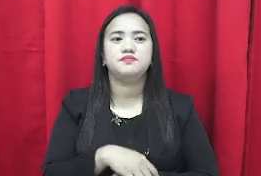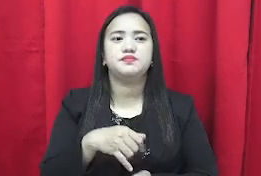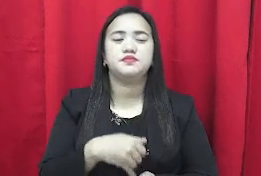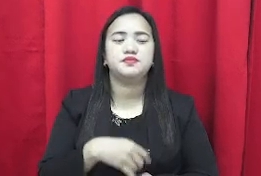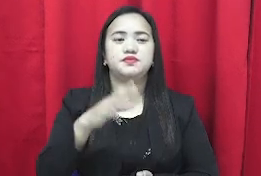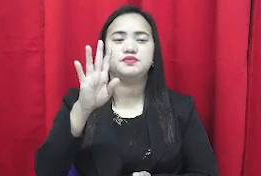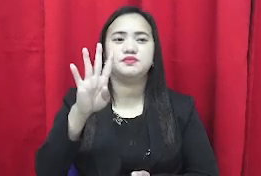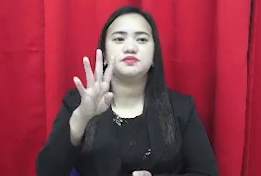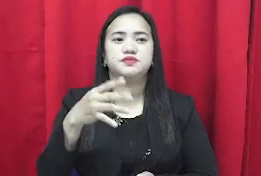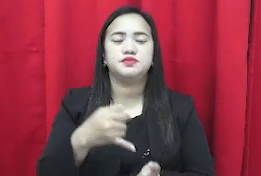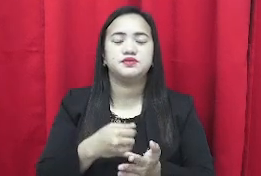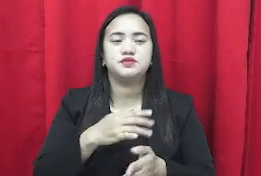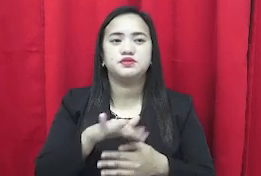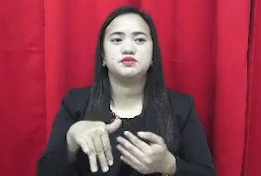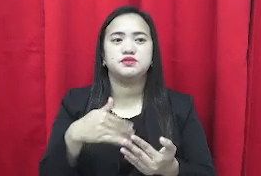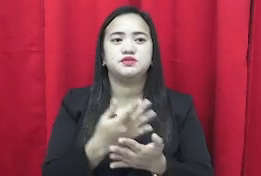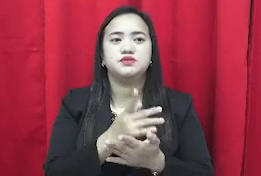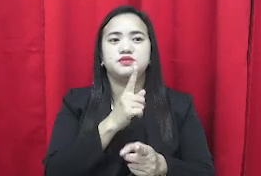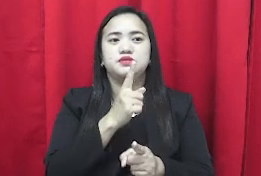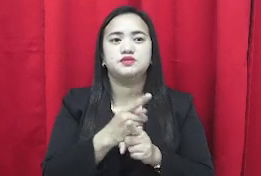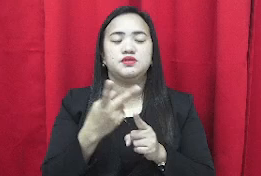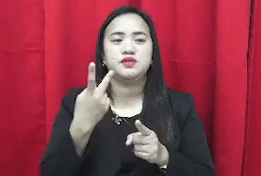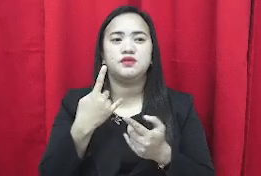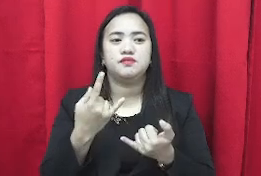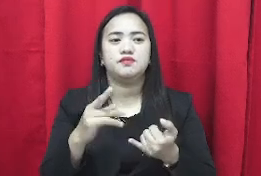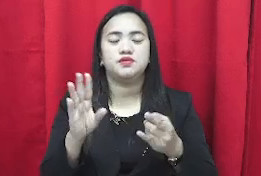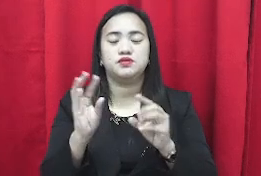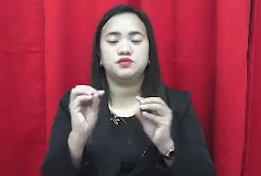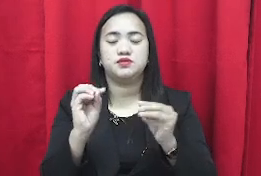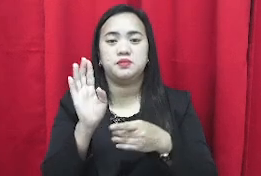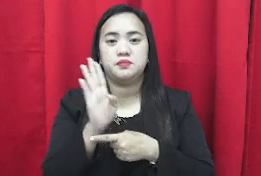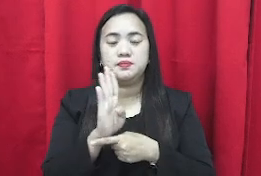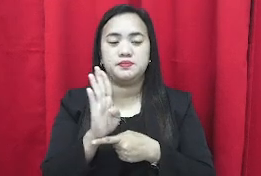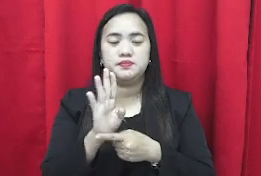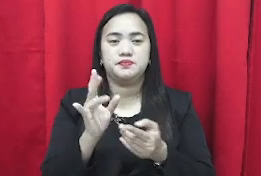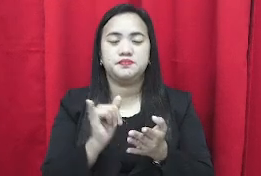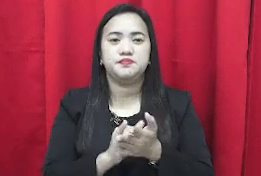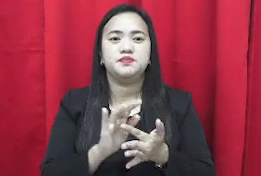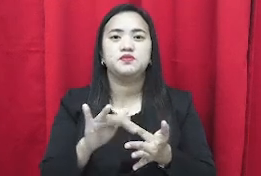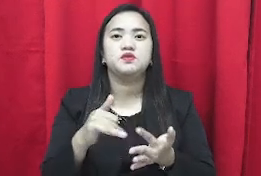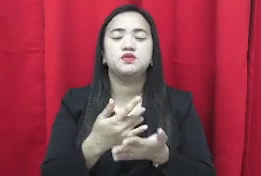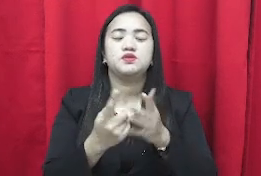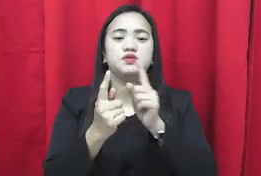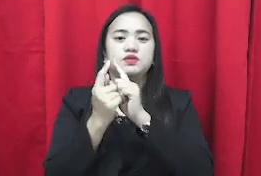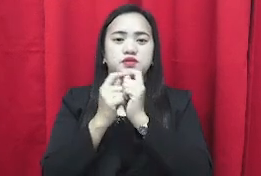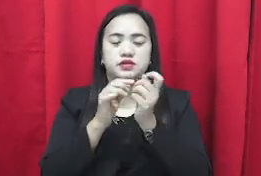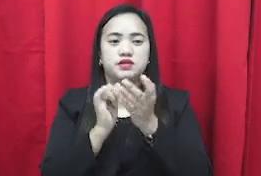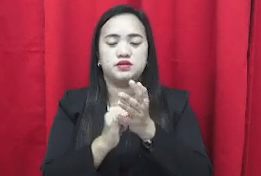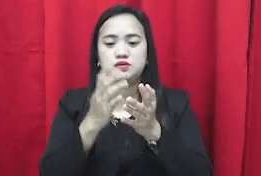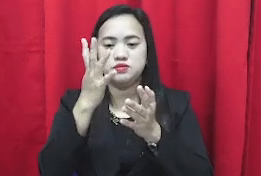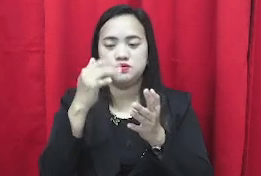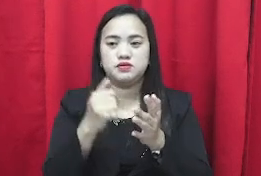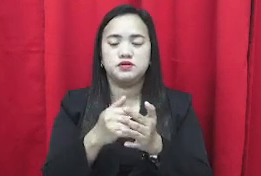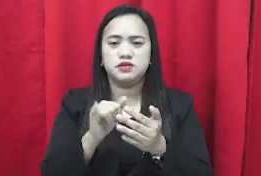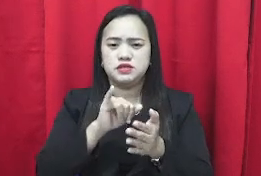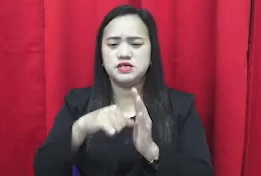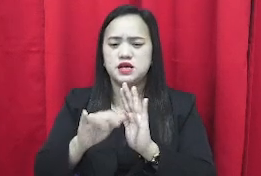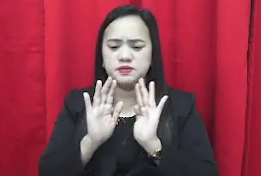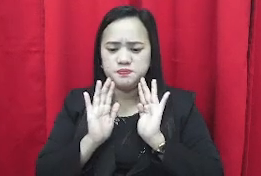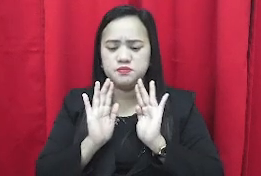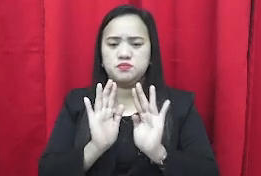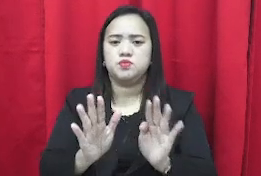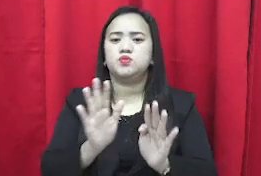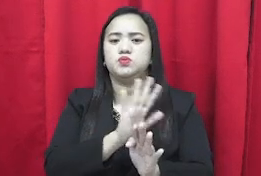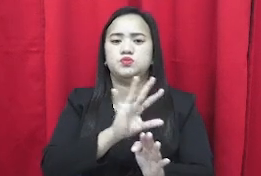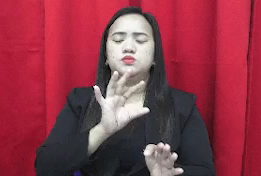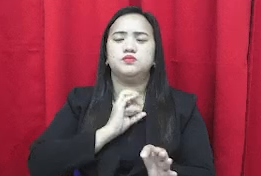ay totoo naman walang balikatan na hindi na kasama yon ung apat na yon kaya mal i-push po natin yung ating mga